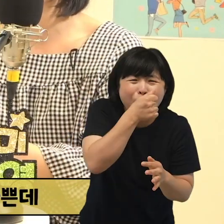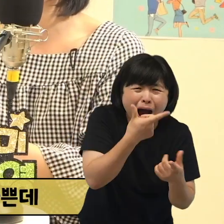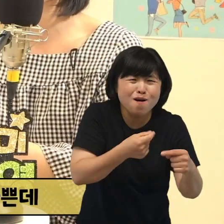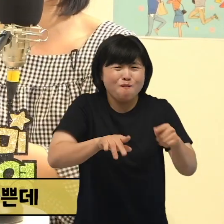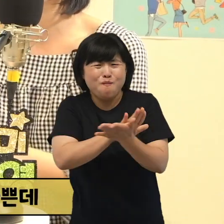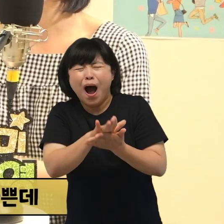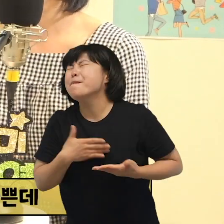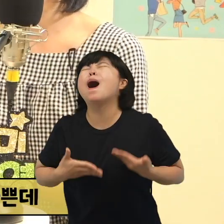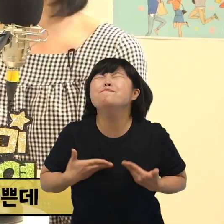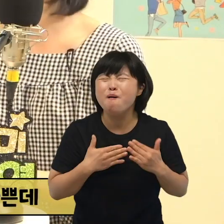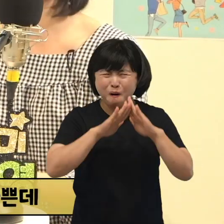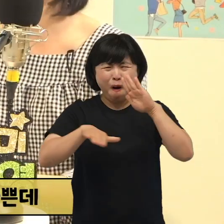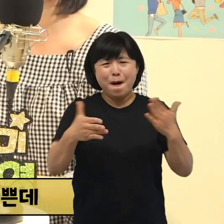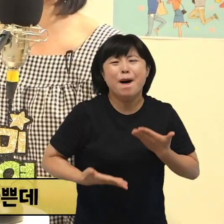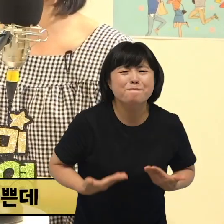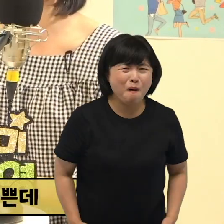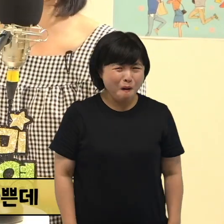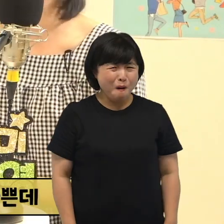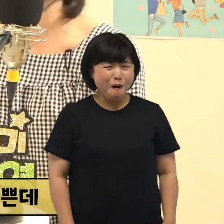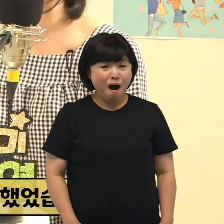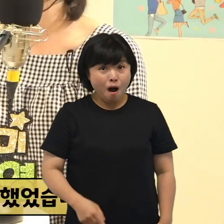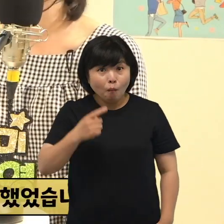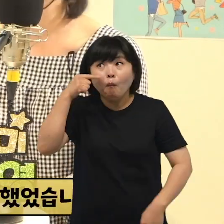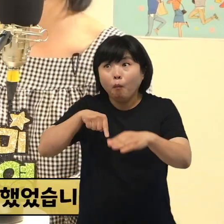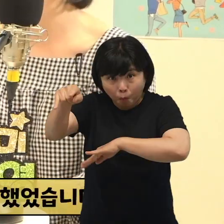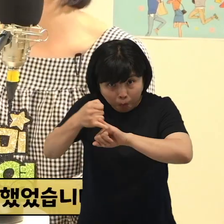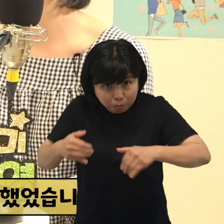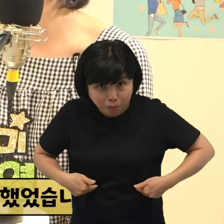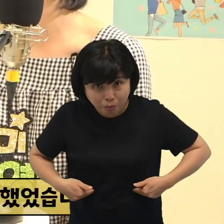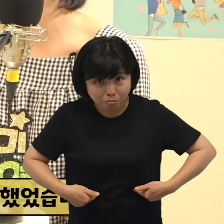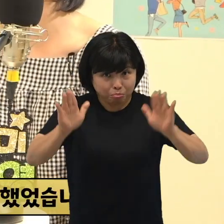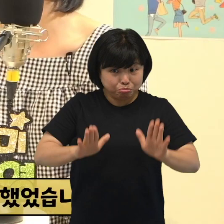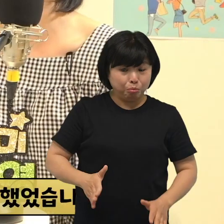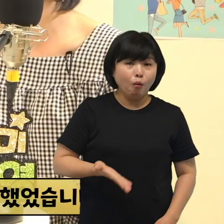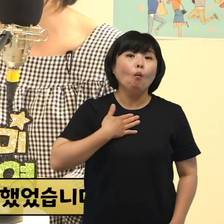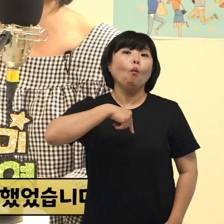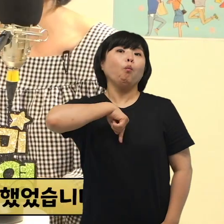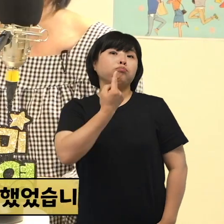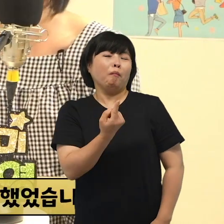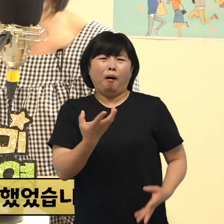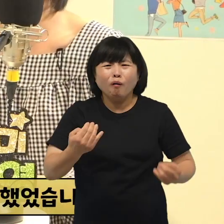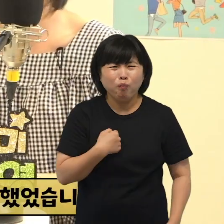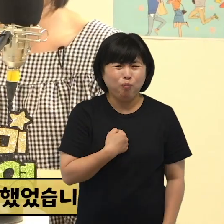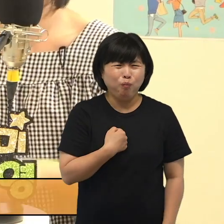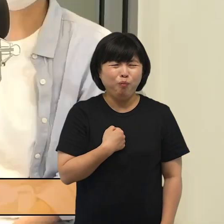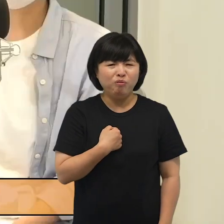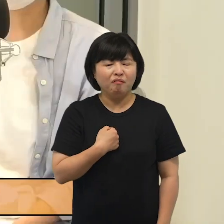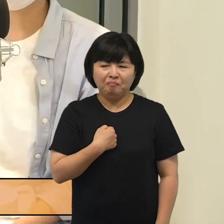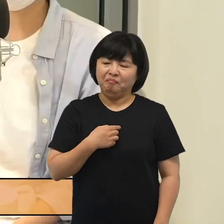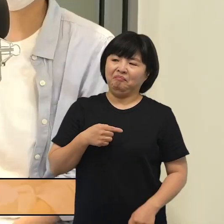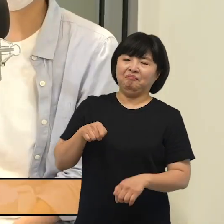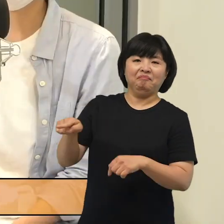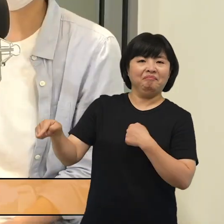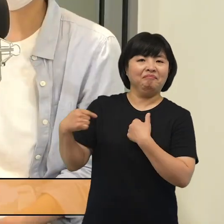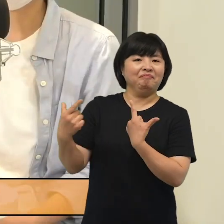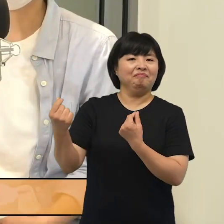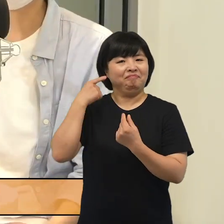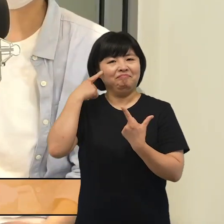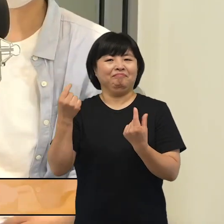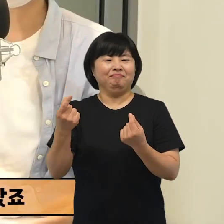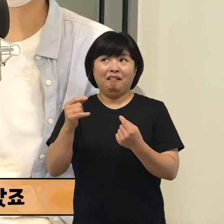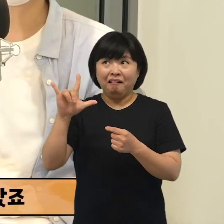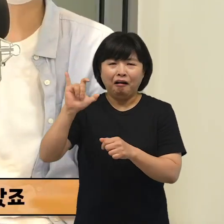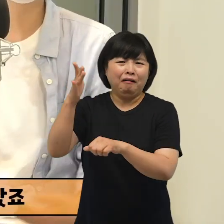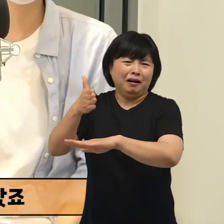놀아야 되고 너무 바쁜데 왜 나가지? 이런 생각 혼자서도 많이 했었습니다. 네. 저도 신영님이랑